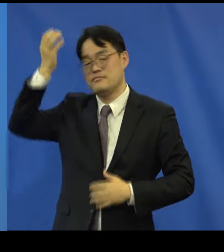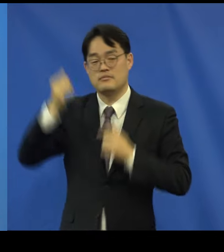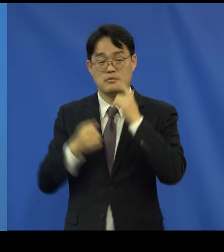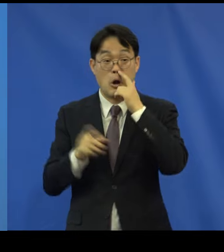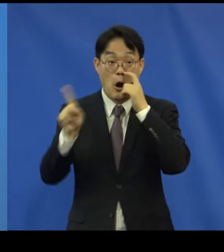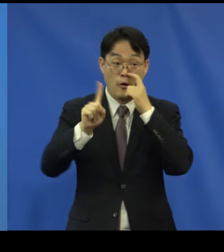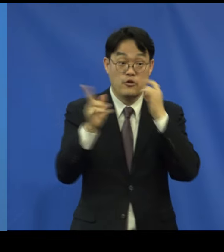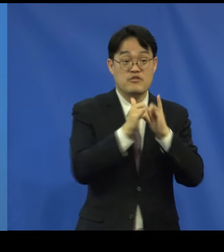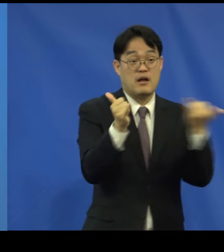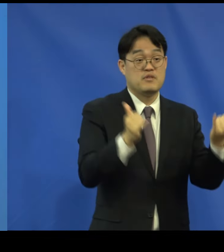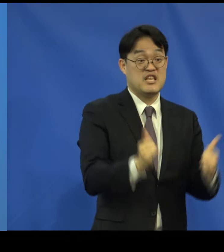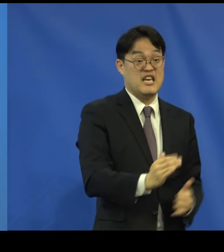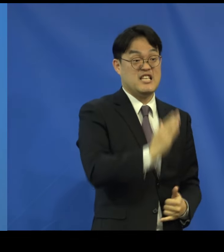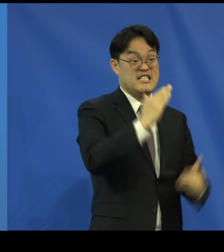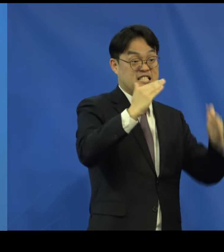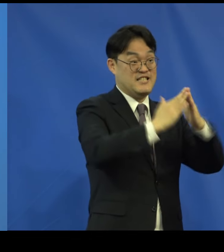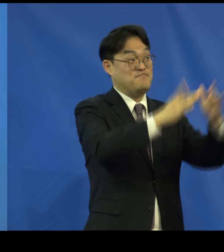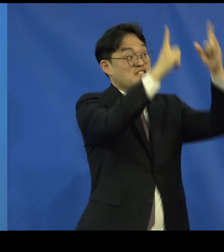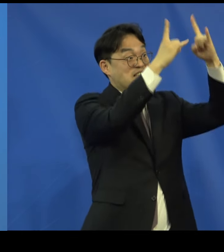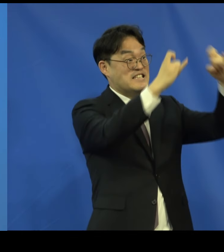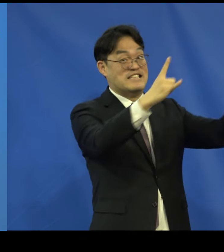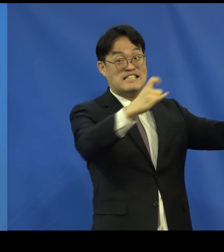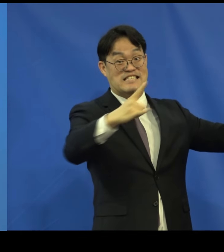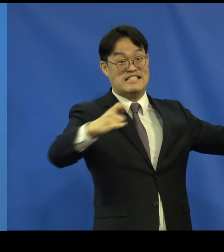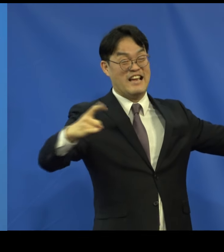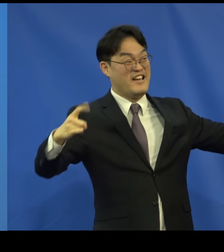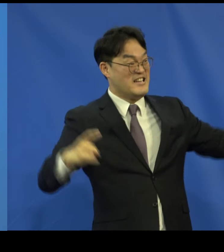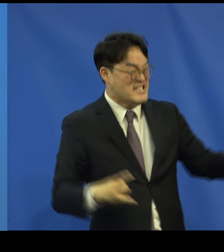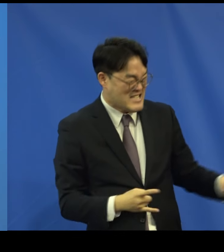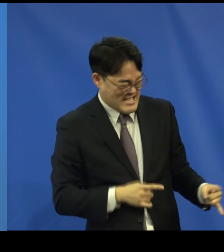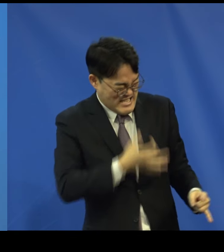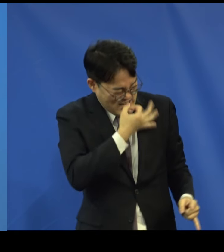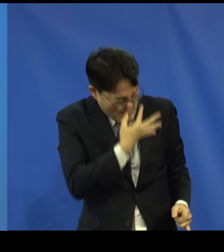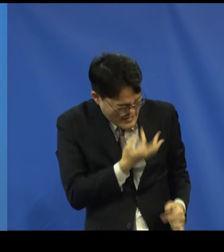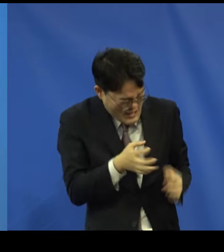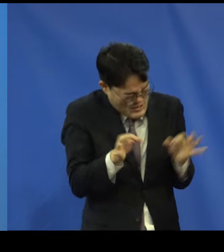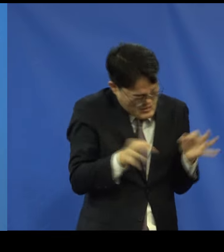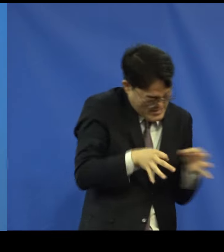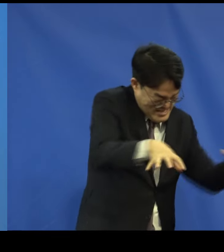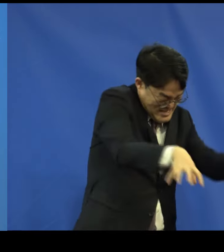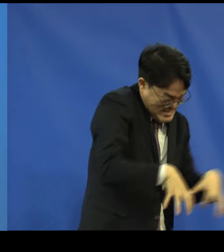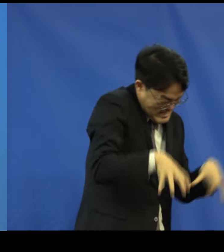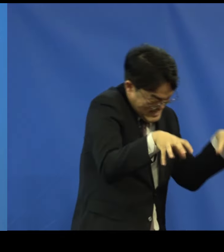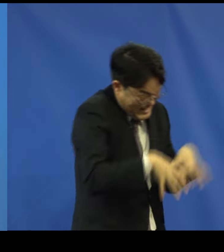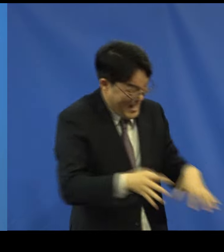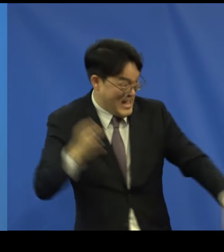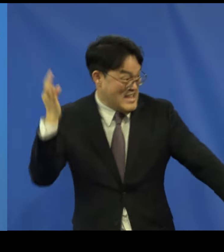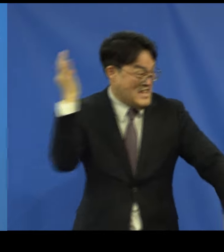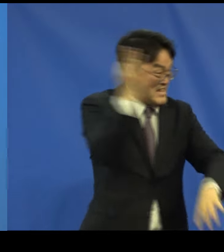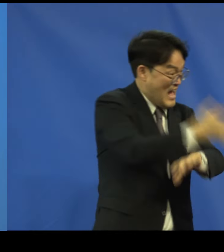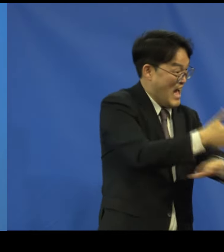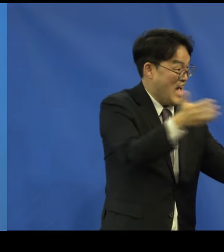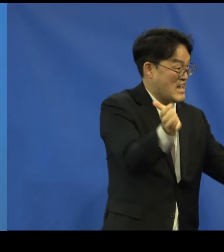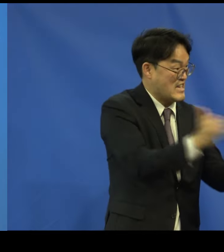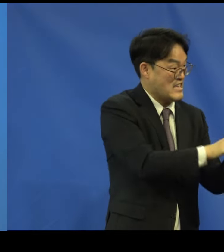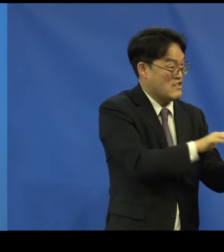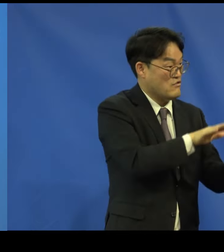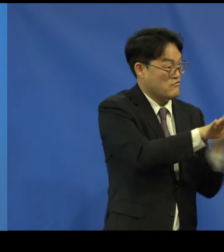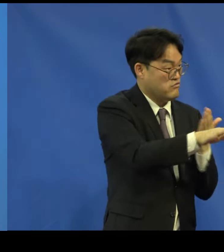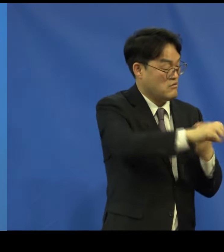입원해 중환자실에서 생애를 마친 것을 제가 보았습니다. 단 새 집에서 단 하루도 못 살아요. 그것이 이 땅의